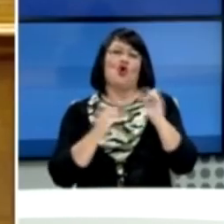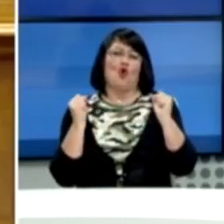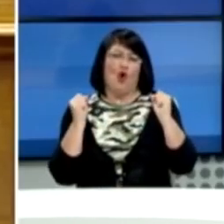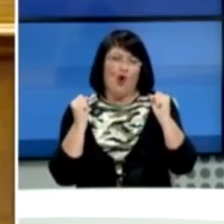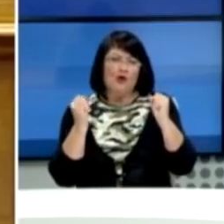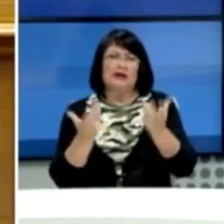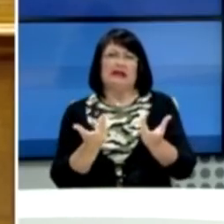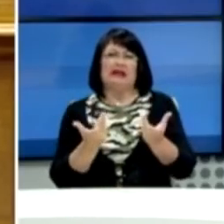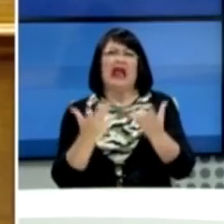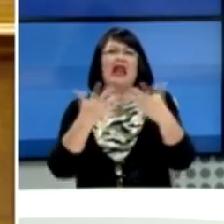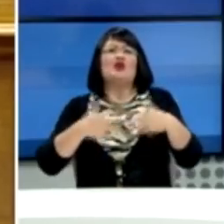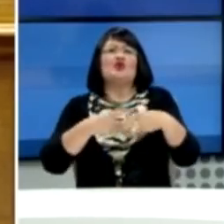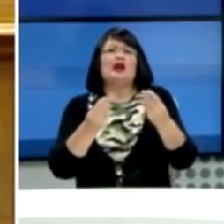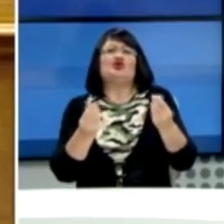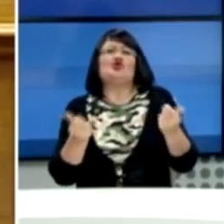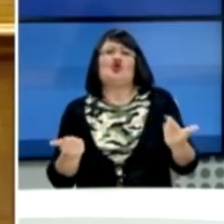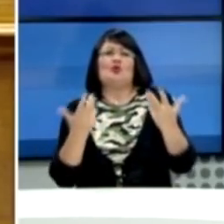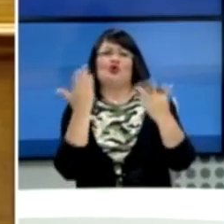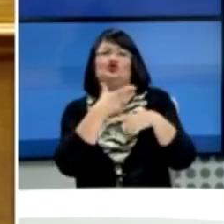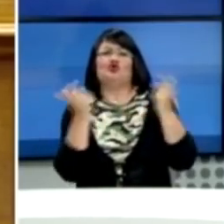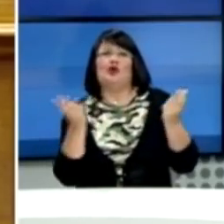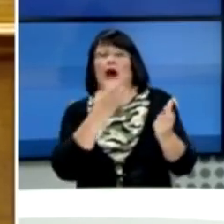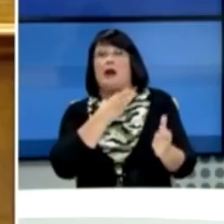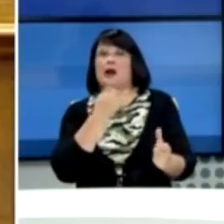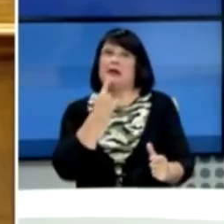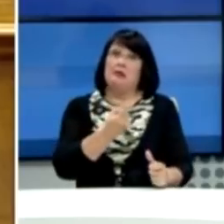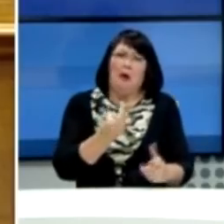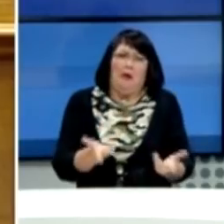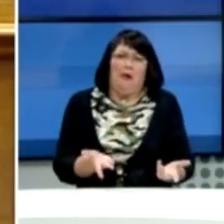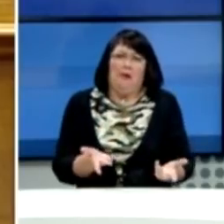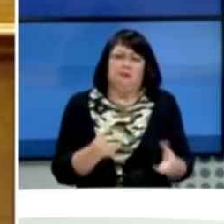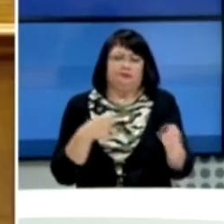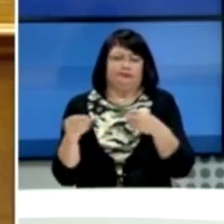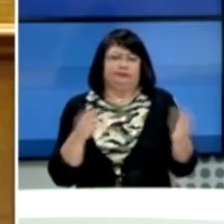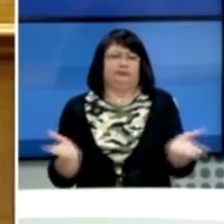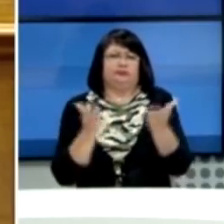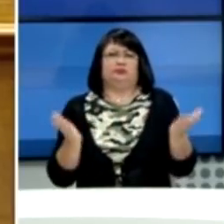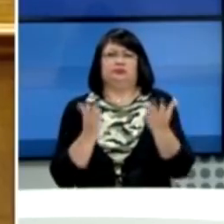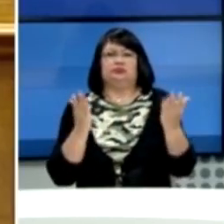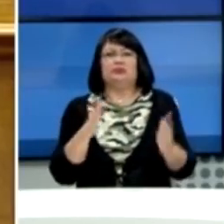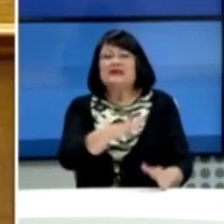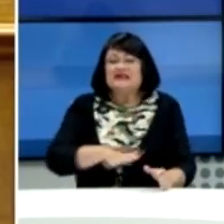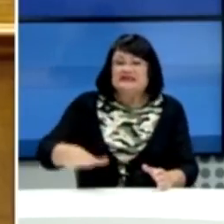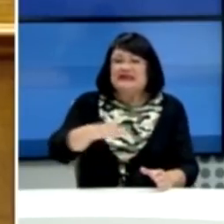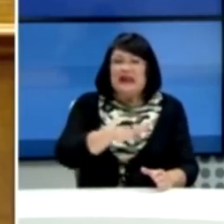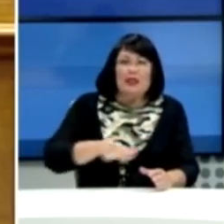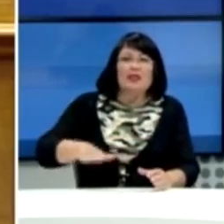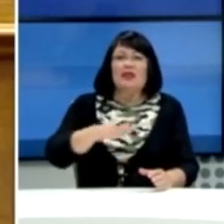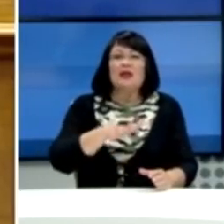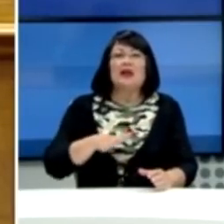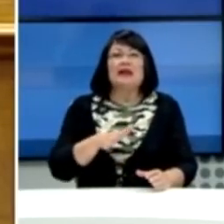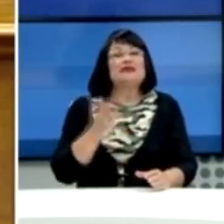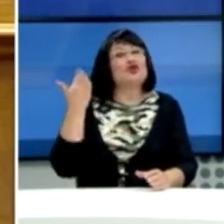και για τη λειτουργία των σχολείων που η ίδια θεωρούσε αναγκαία και μάλιστα σε συνθήκες που το επιδημιολογικό φορτίο